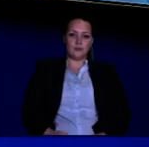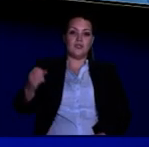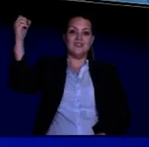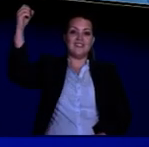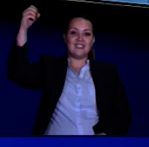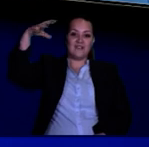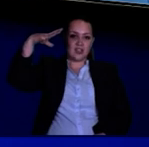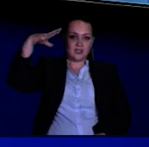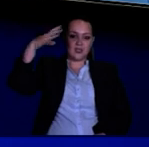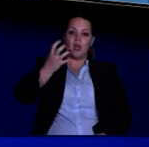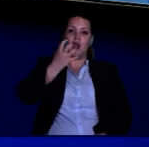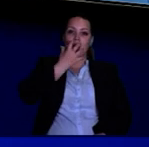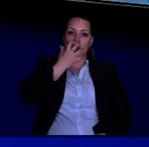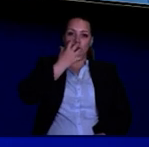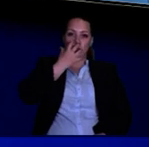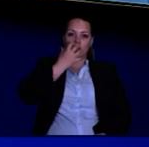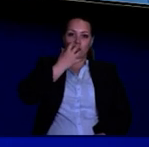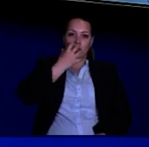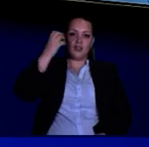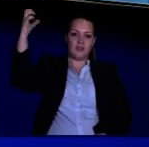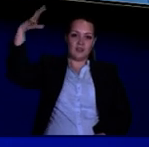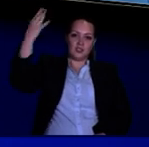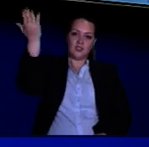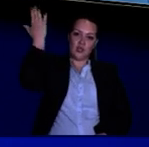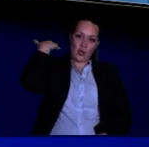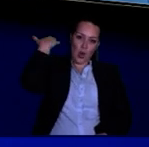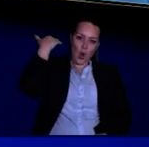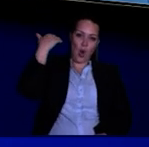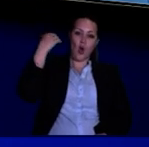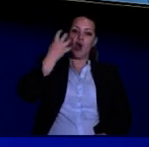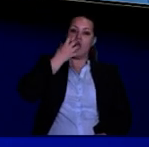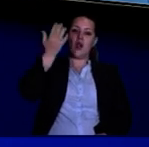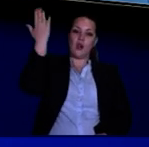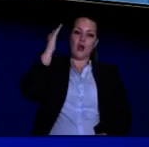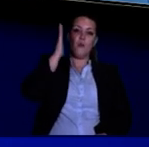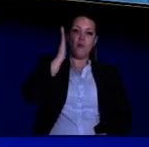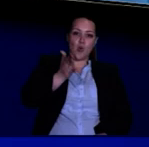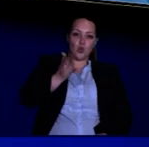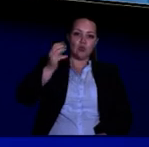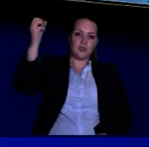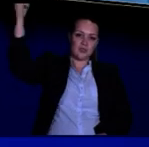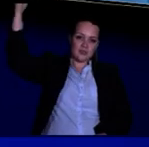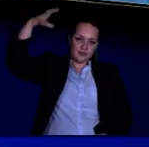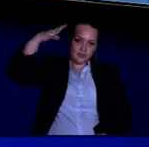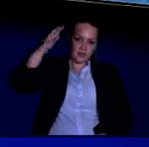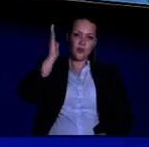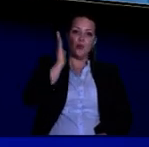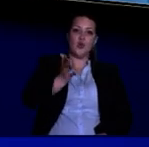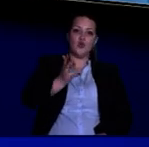Светит, греет, светило, грело, будет светить,